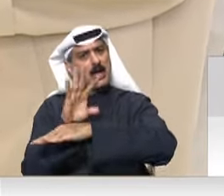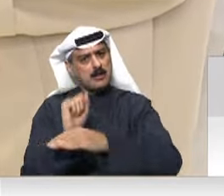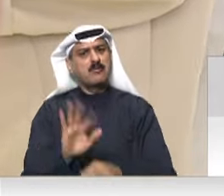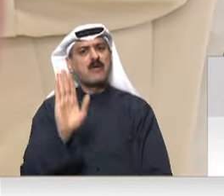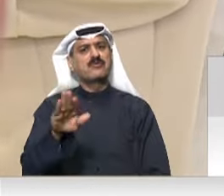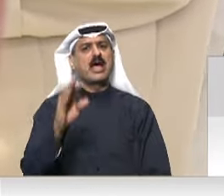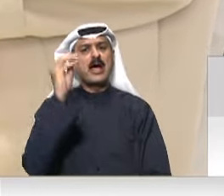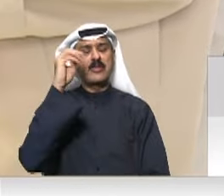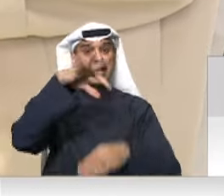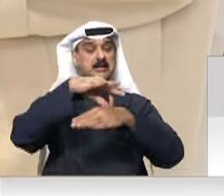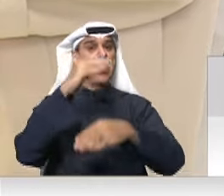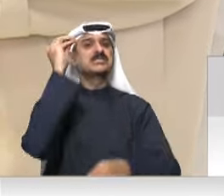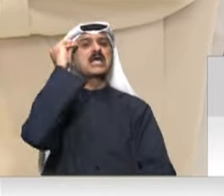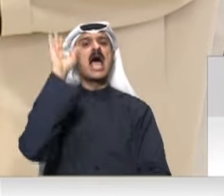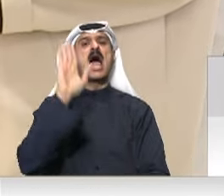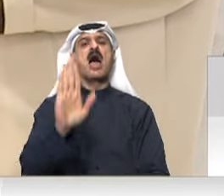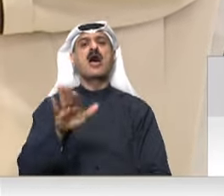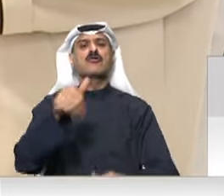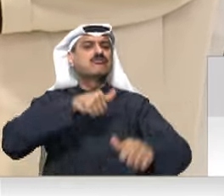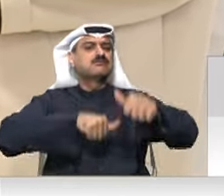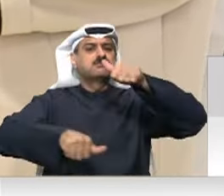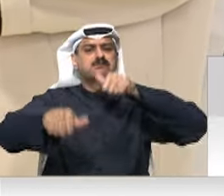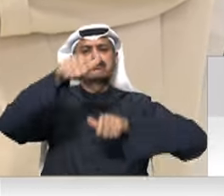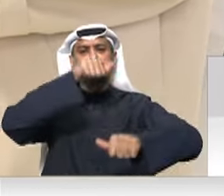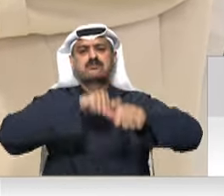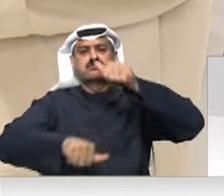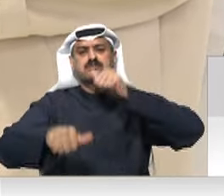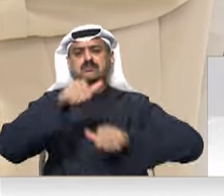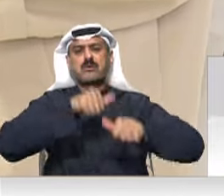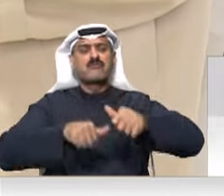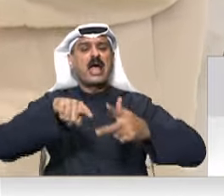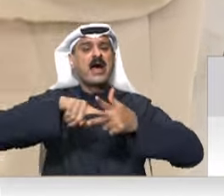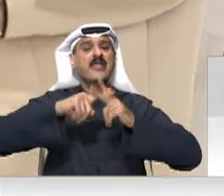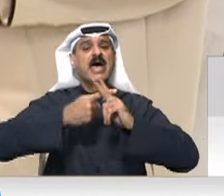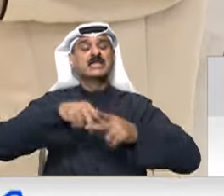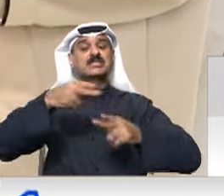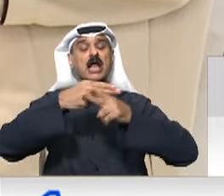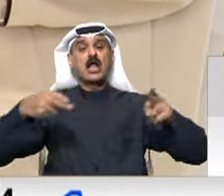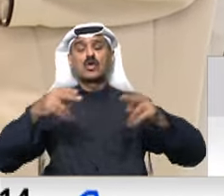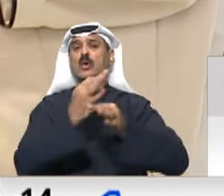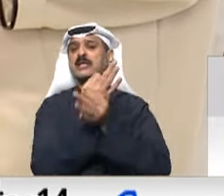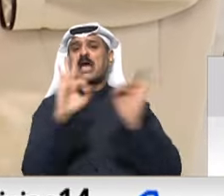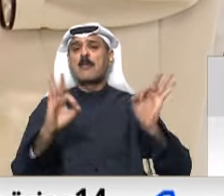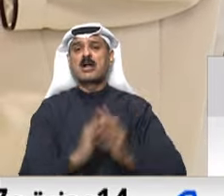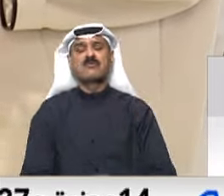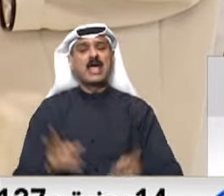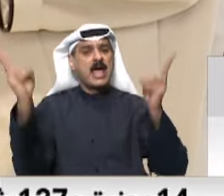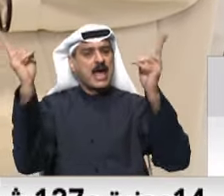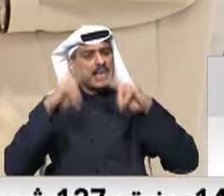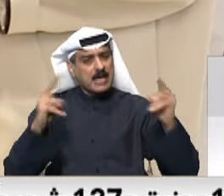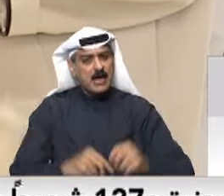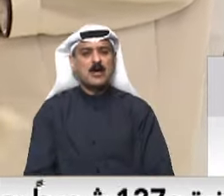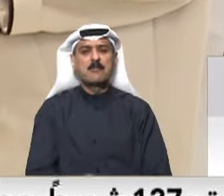المنتجات والسلع كافة بأنواعها الغذائية والكهربائية الدوائية الكيميائية،